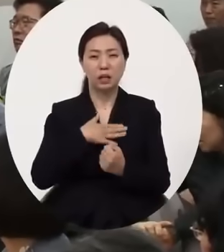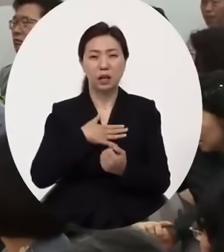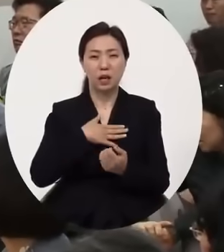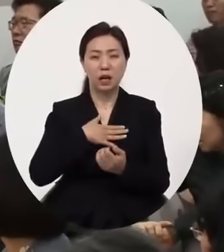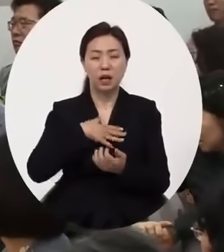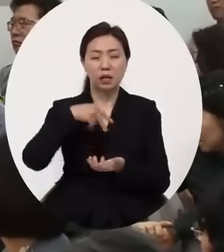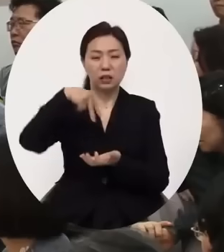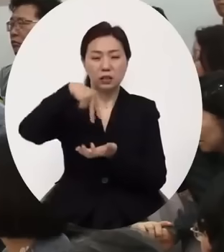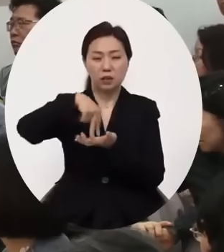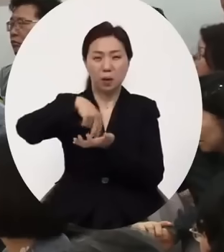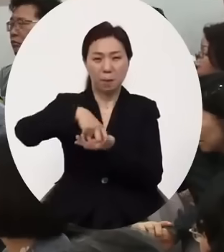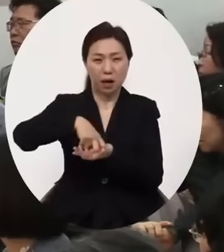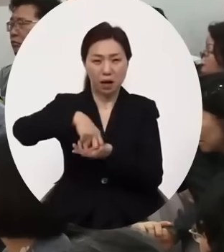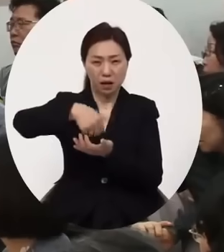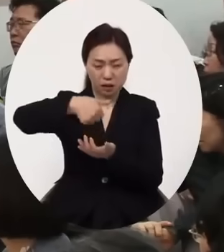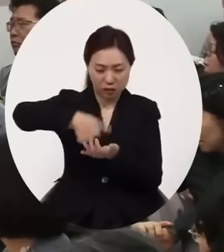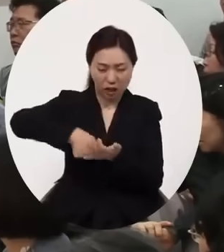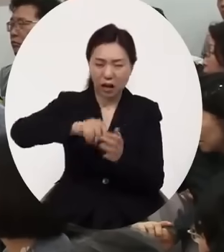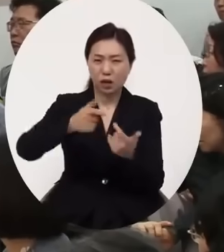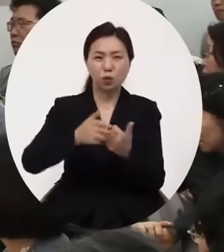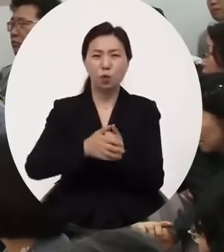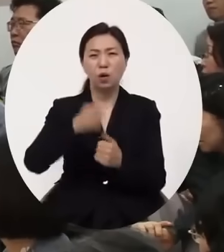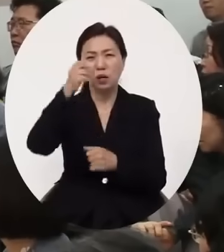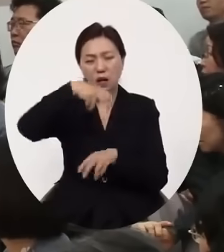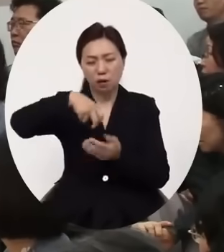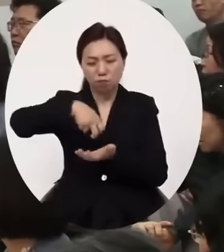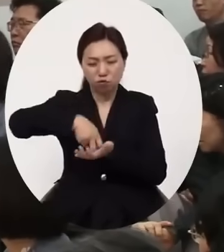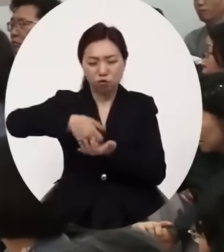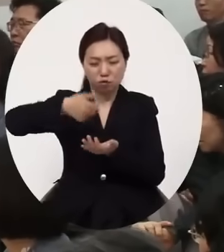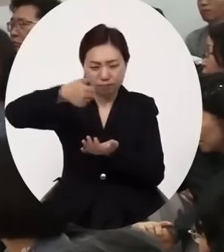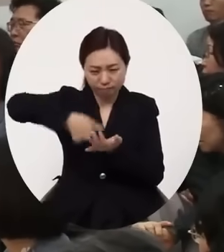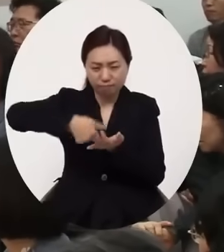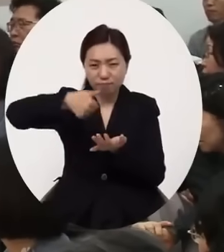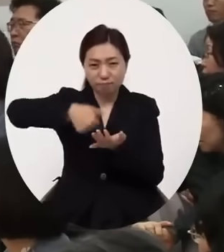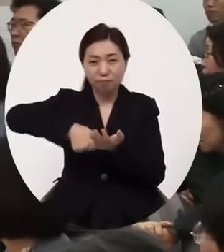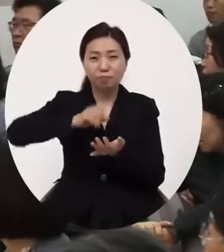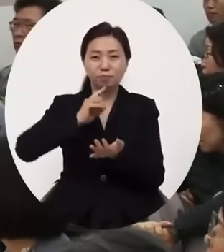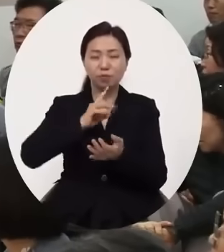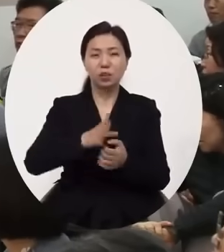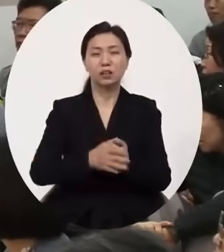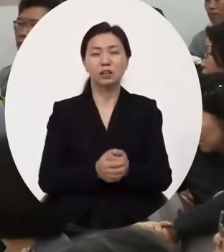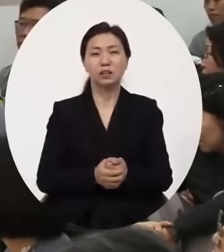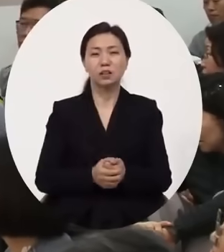저희 딸이 요가를 하는데 엄마 무릎 계속 그렇게 하면 무릎이 절단나.